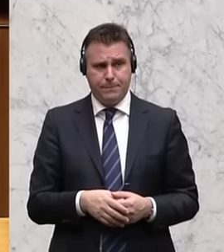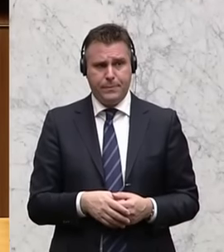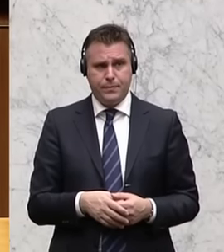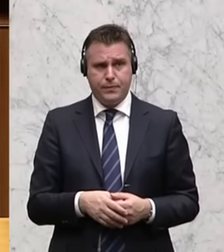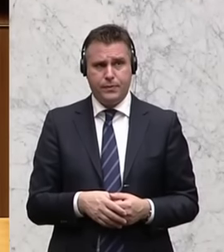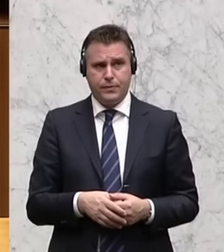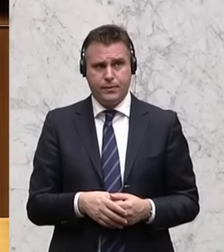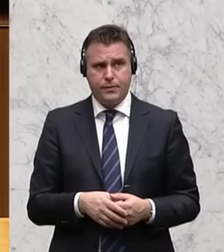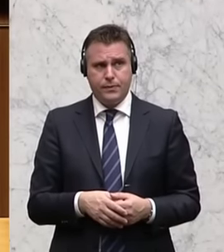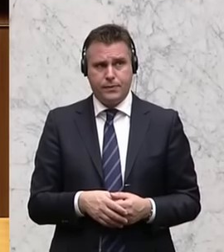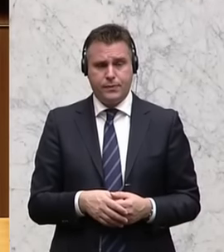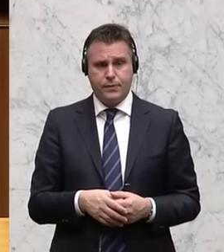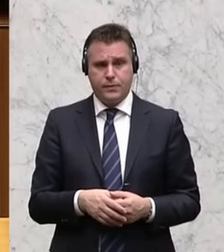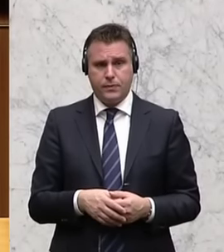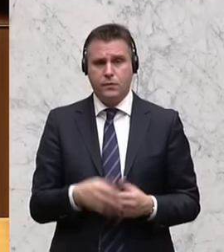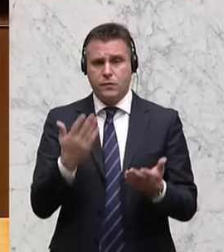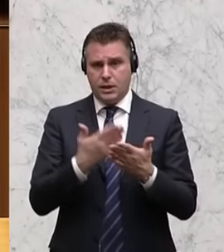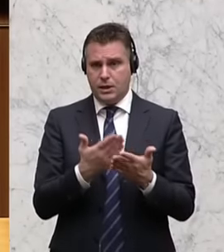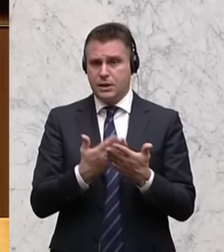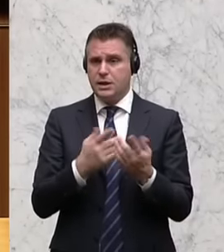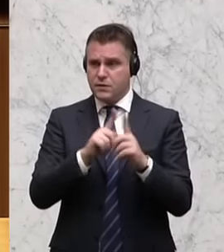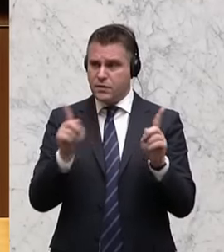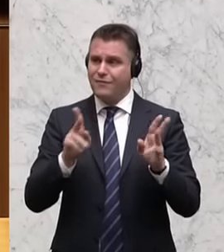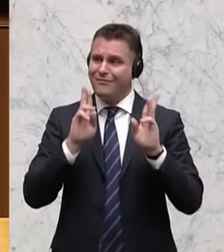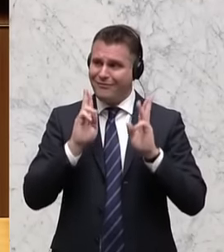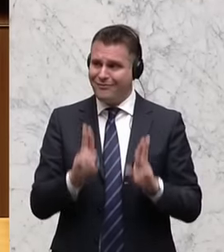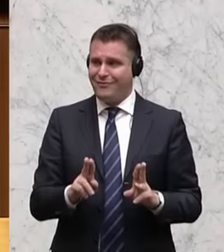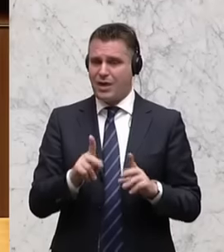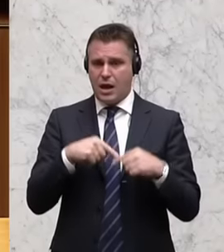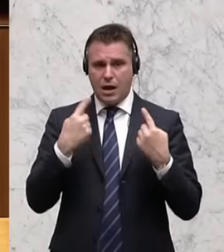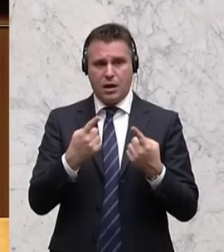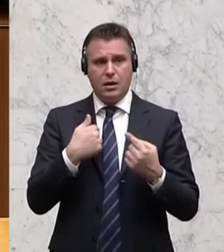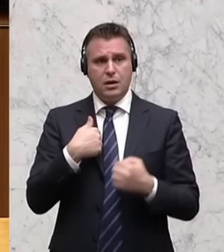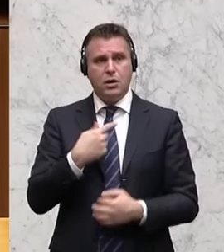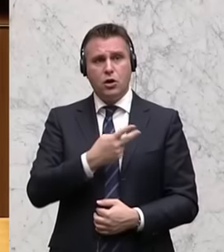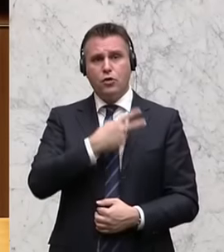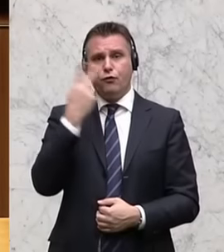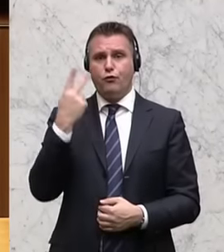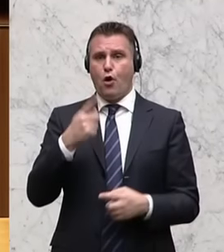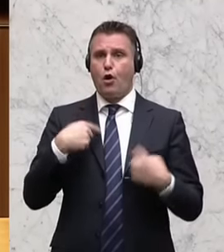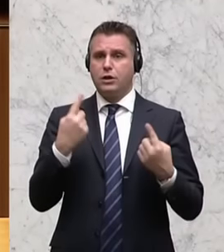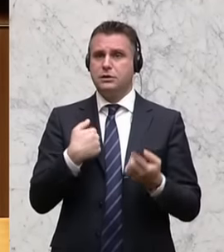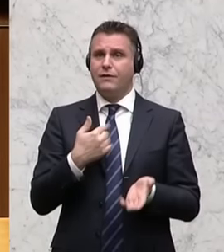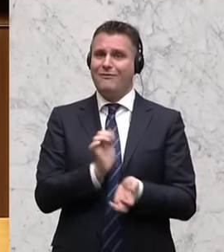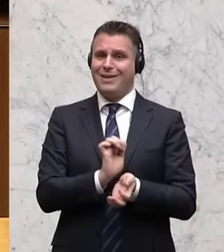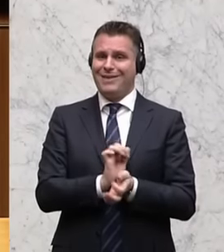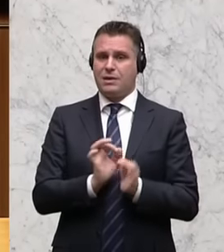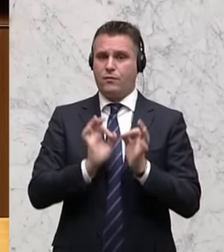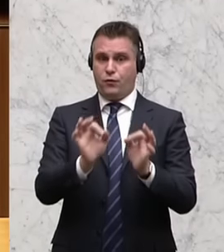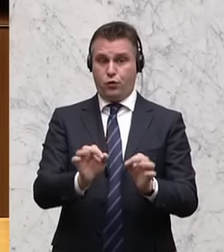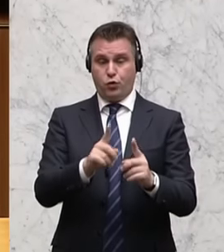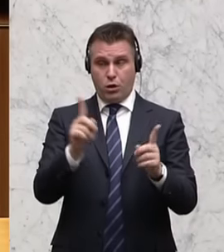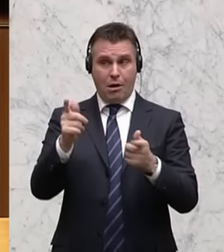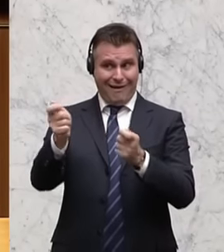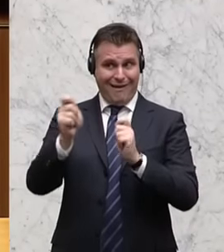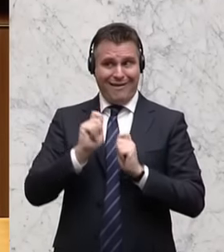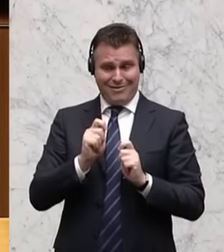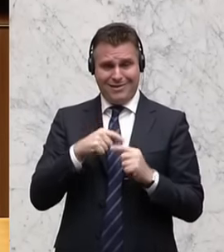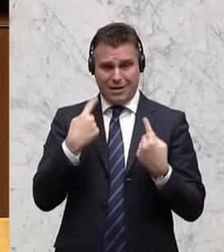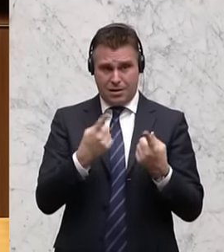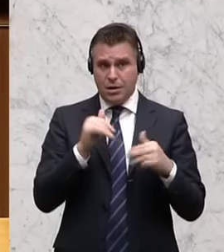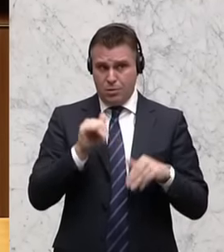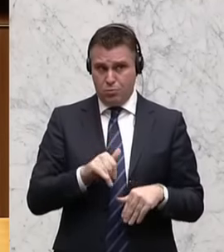kann es nur eine Entscheidung geben, wenn wir uns ehrlich nehmen und wenn wir uns als Volksvertreter fühlen, diesem Antrag zuzustimmen.